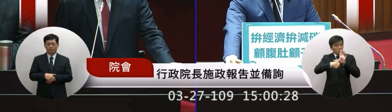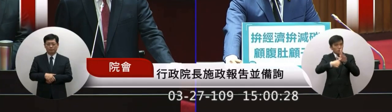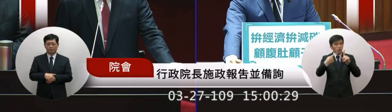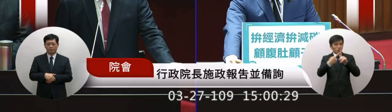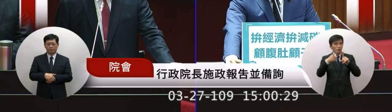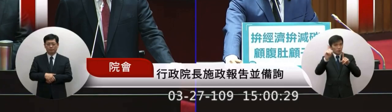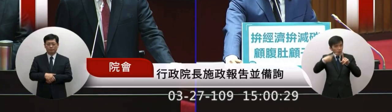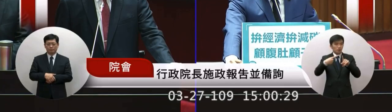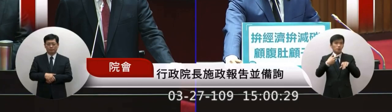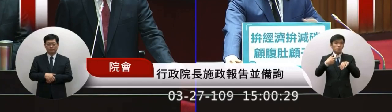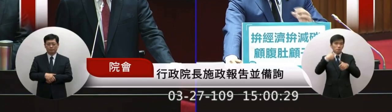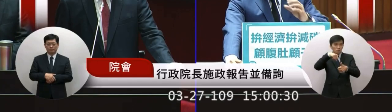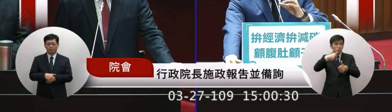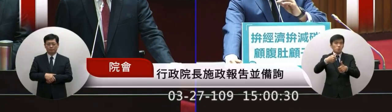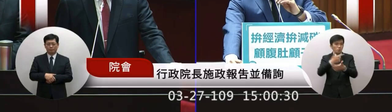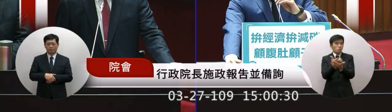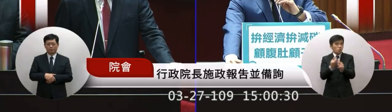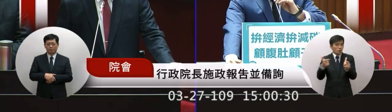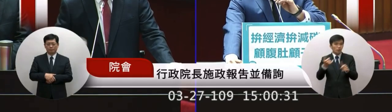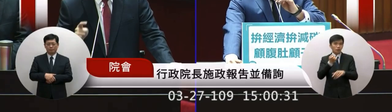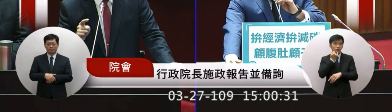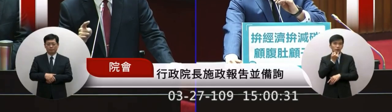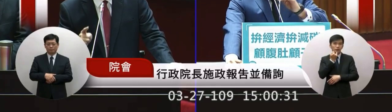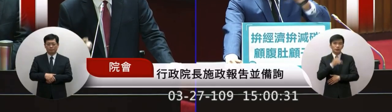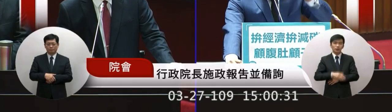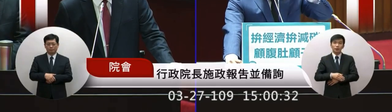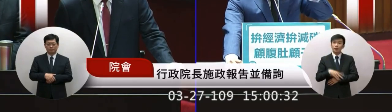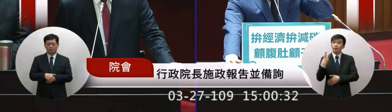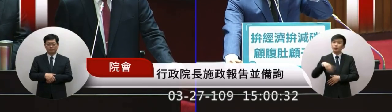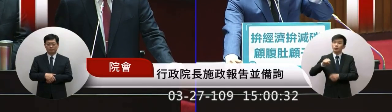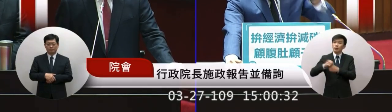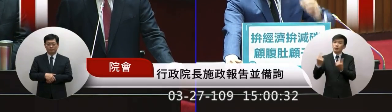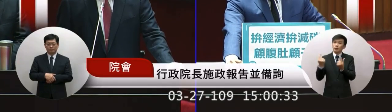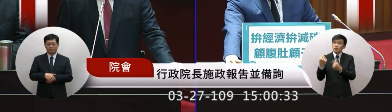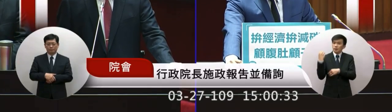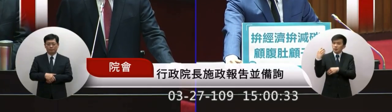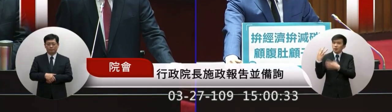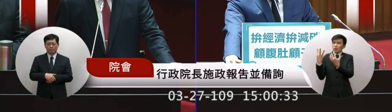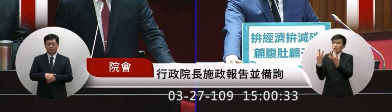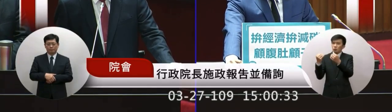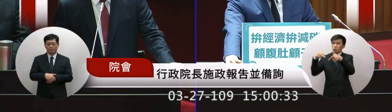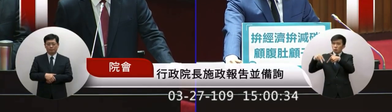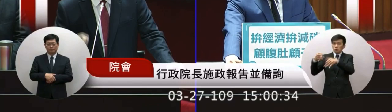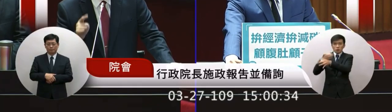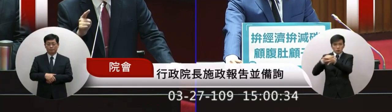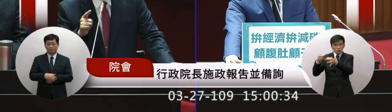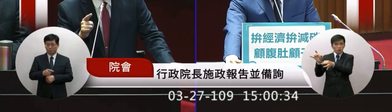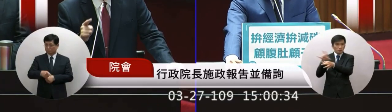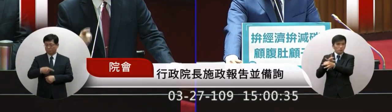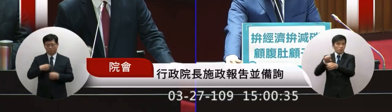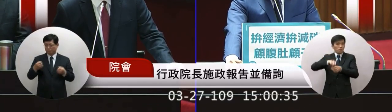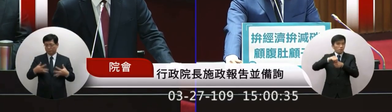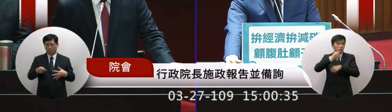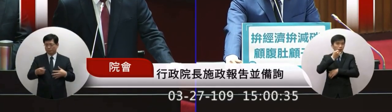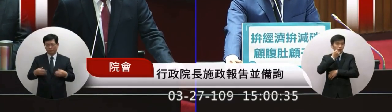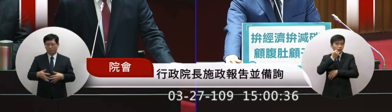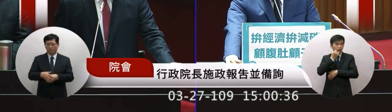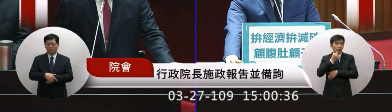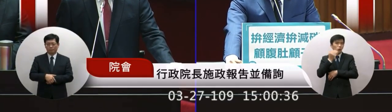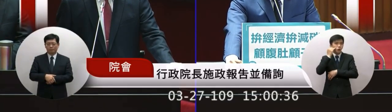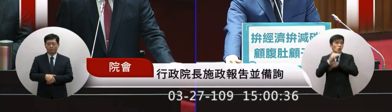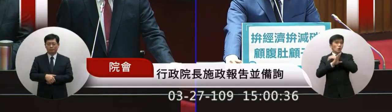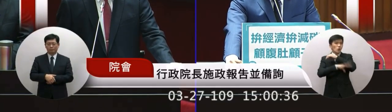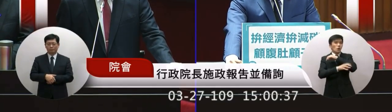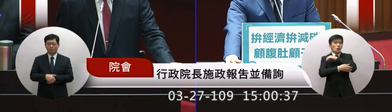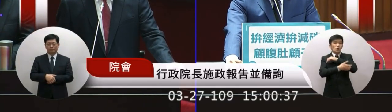的这个研发嘛，那导入一些我们这个新的这个数位经济的模式，后段的加工放在这个东